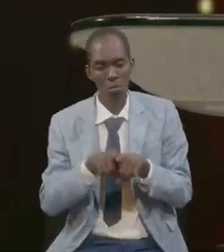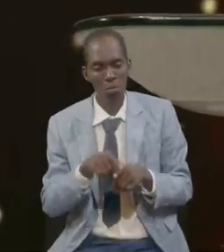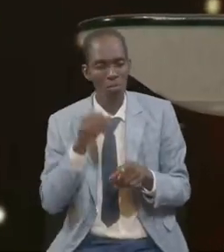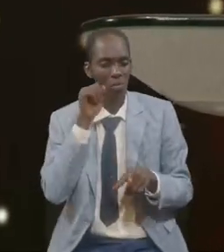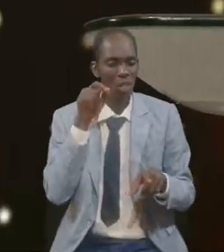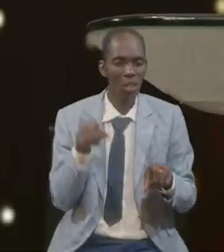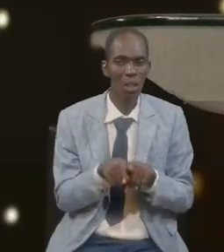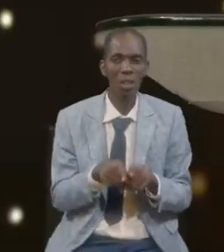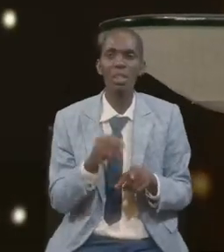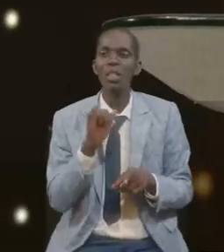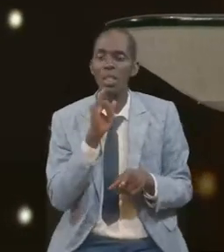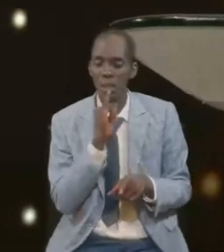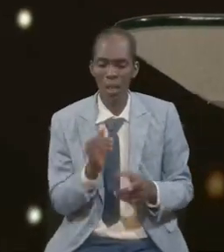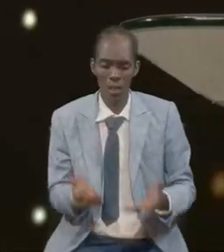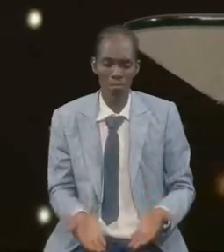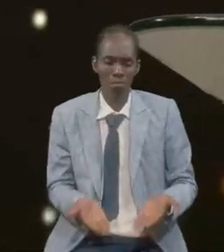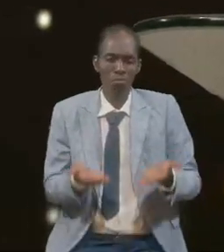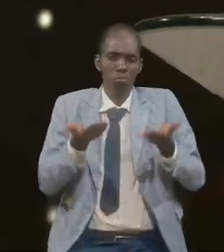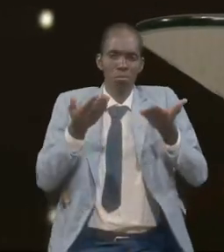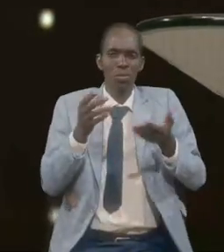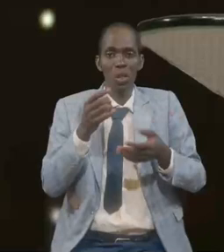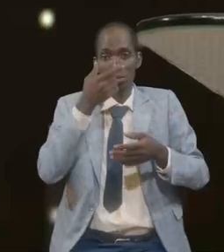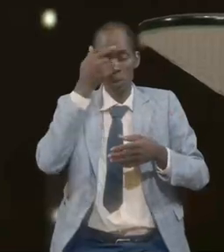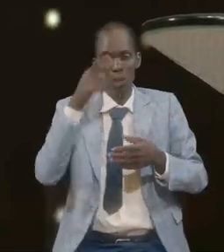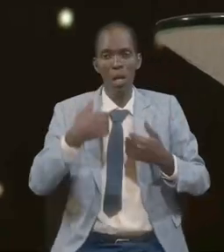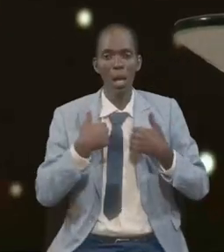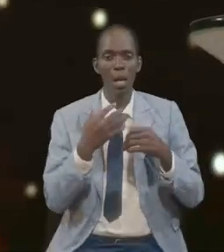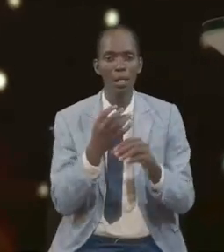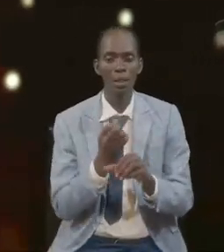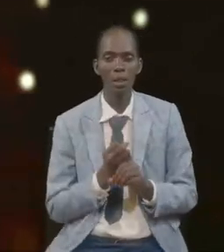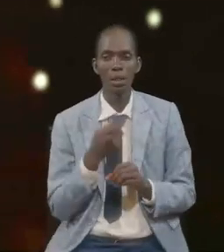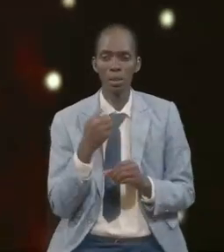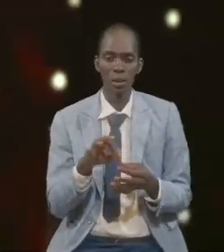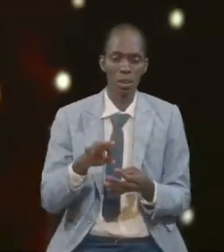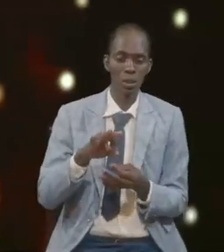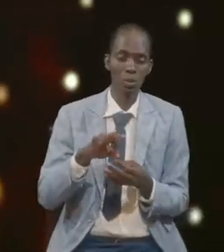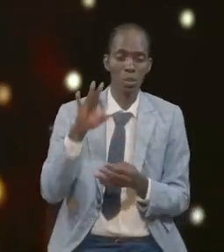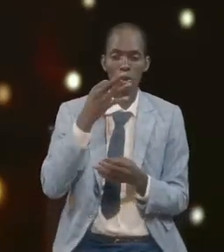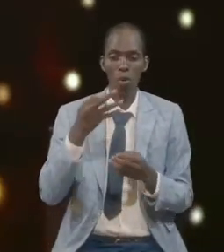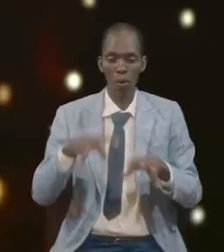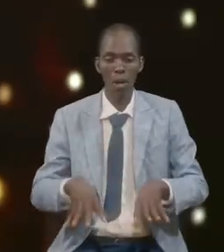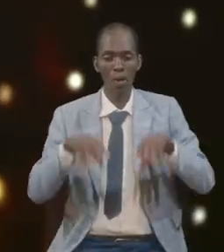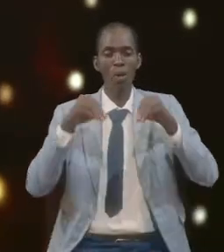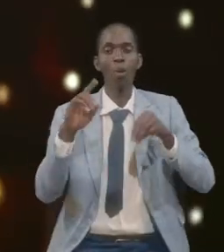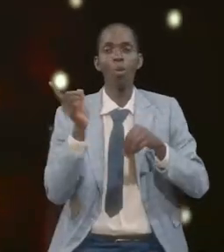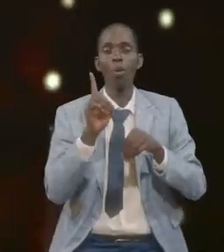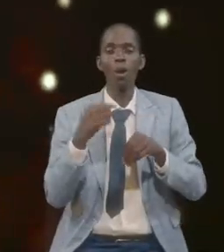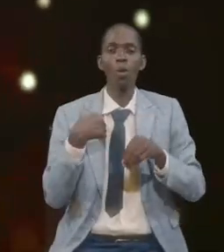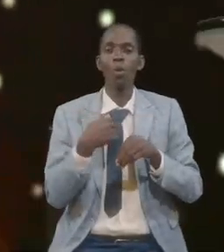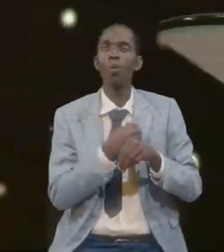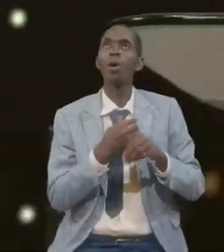l'enfant de Dieu de condition humble est élevé, qu'il a reçu l'esprit d'adoption par lequel nous crions